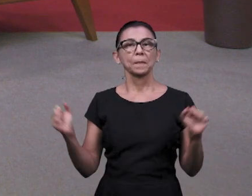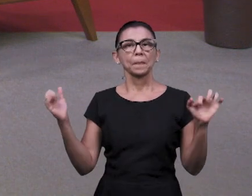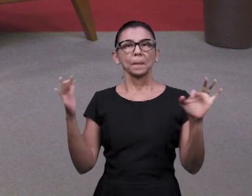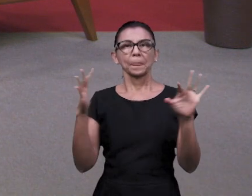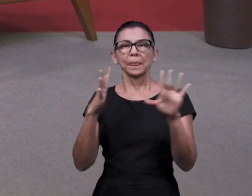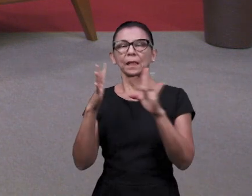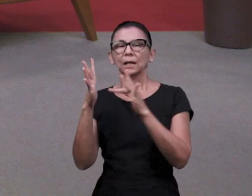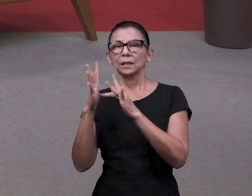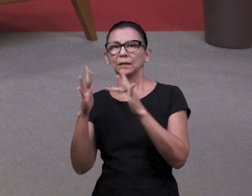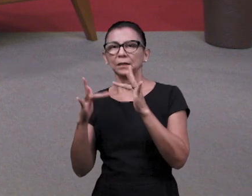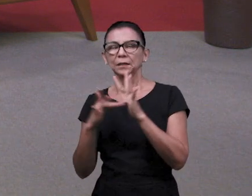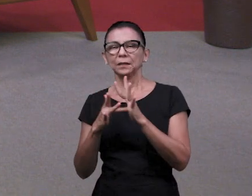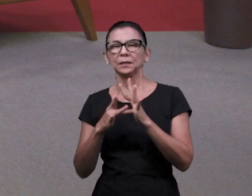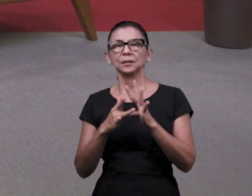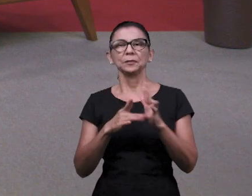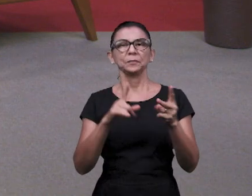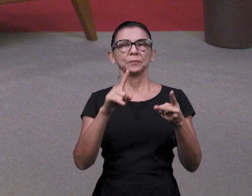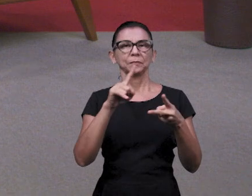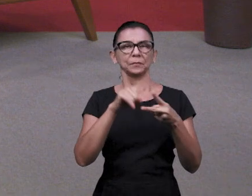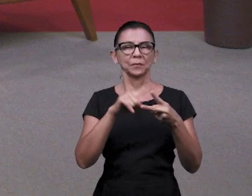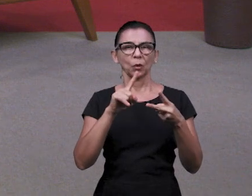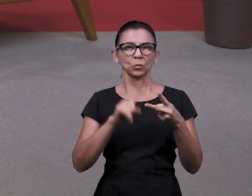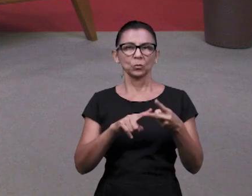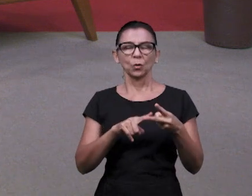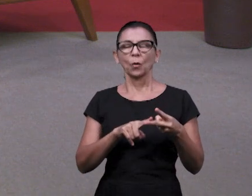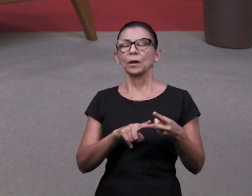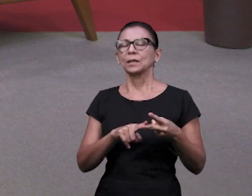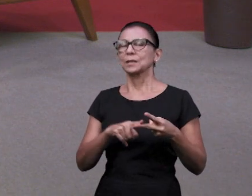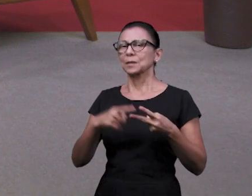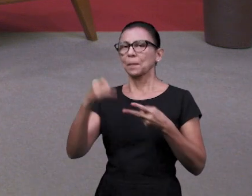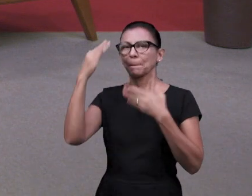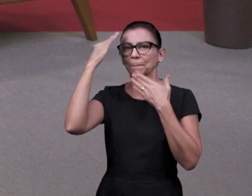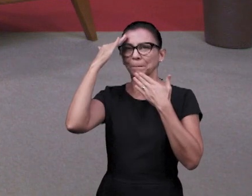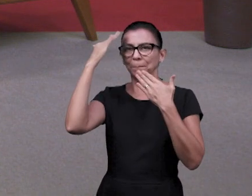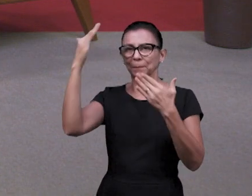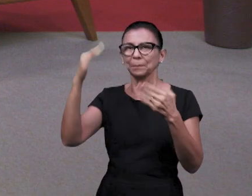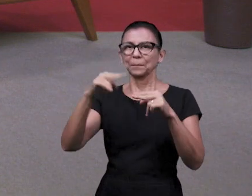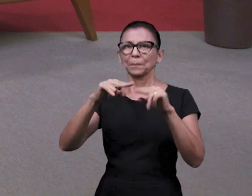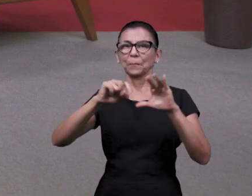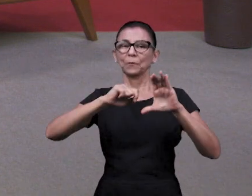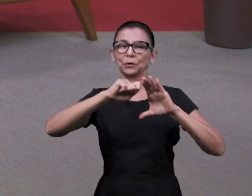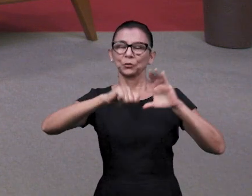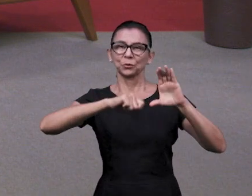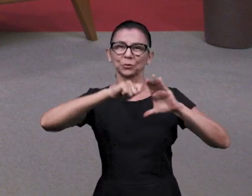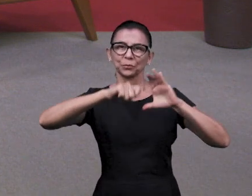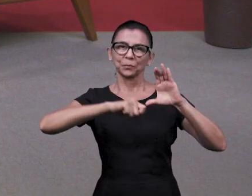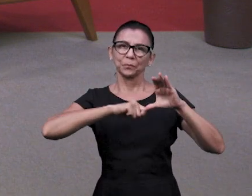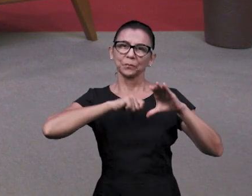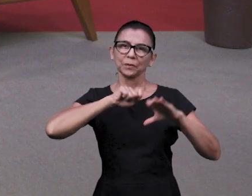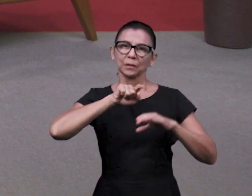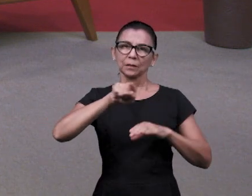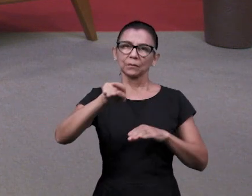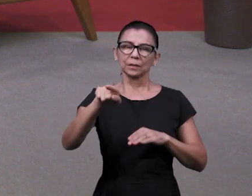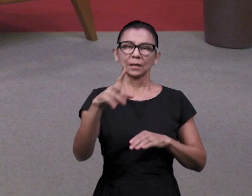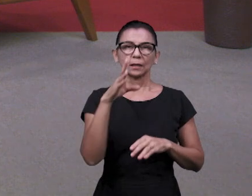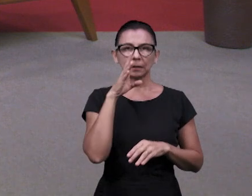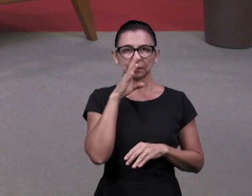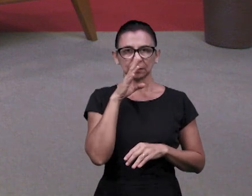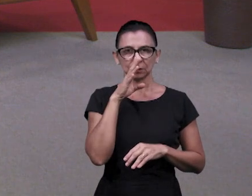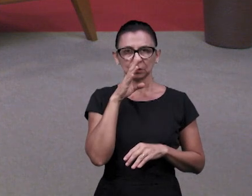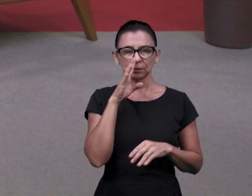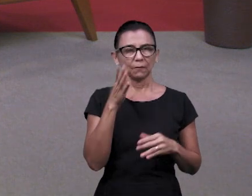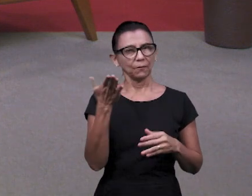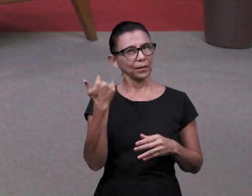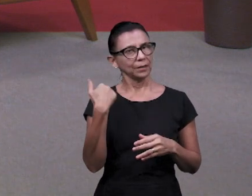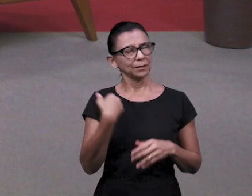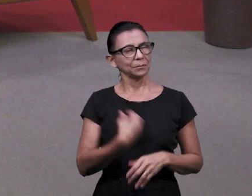frère Oliveira, notre frère Gabriel, de nous avoir envoyé vos vidéos. Vous qui nous assistez